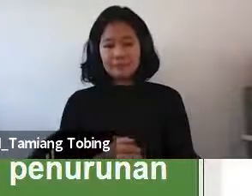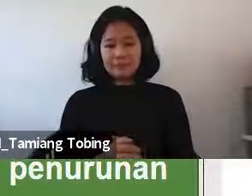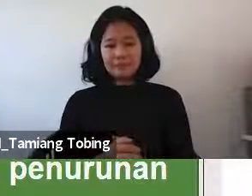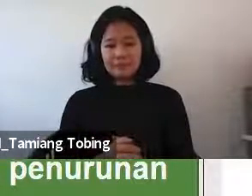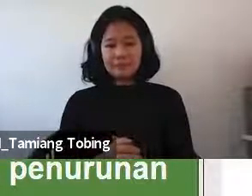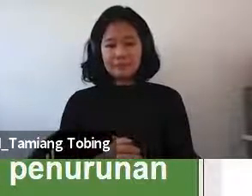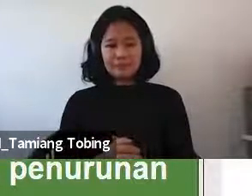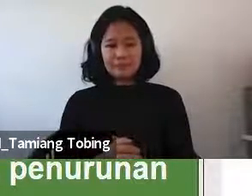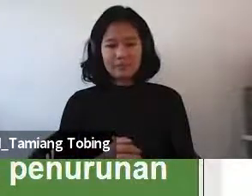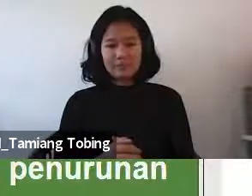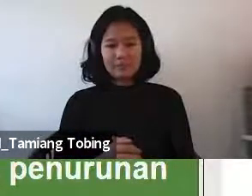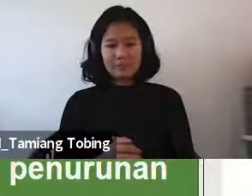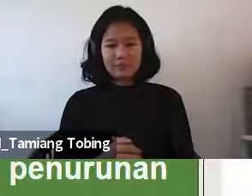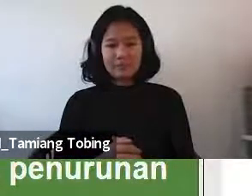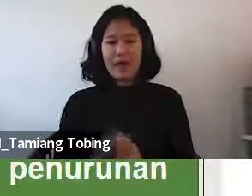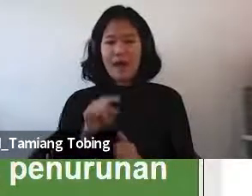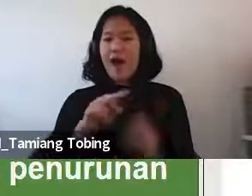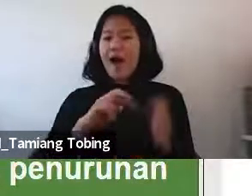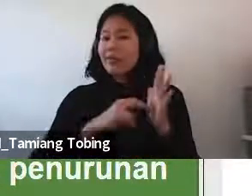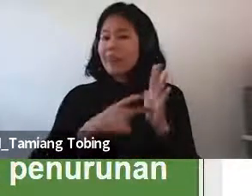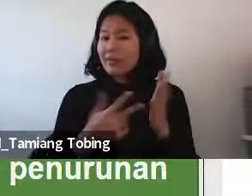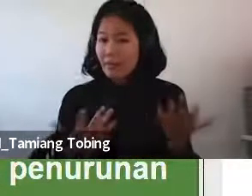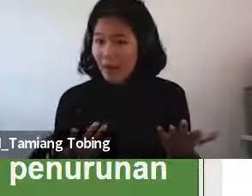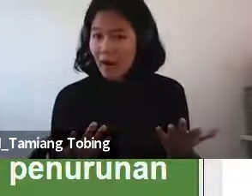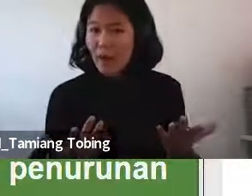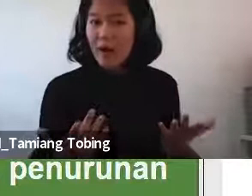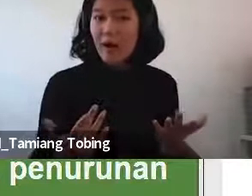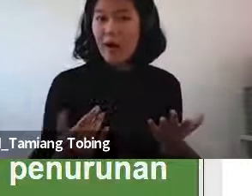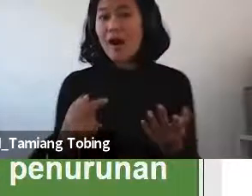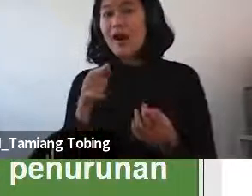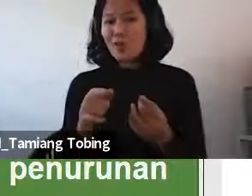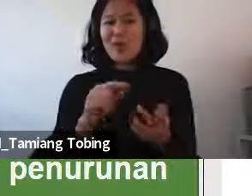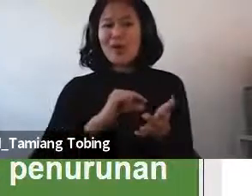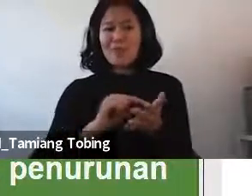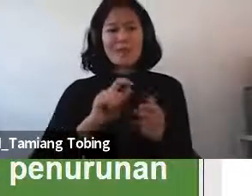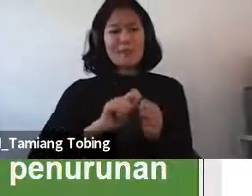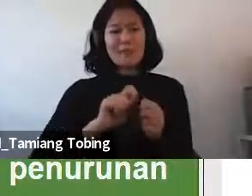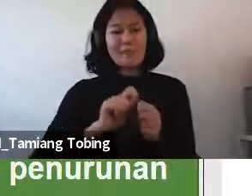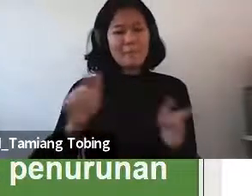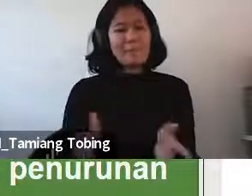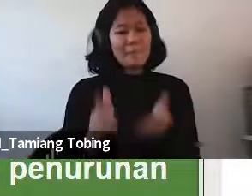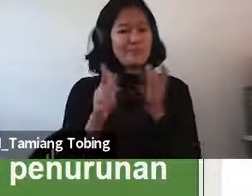Sehingga ini merupakan potensi recovery yang baik.